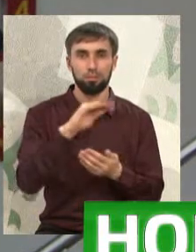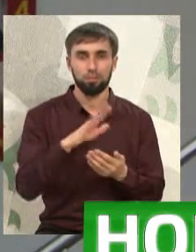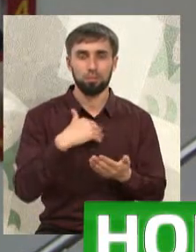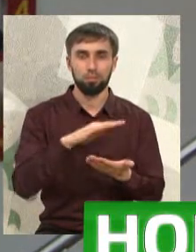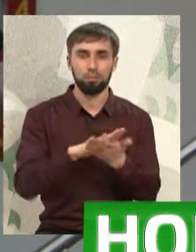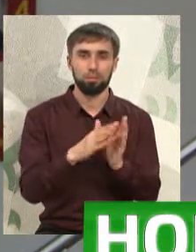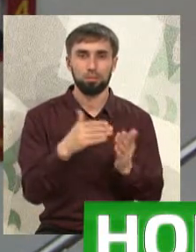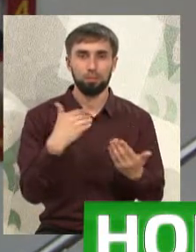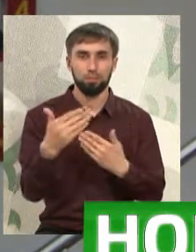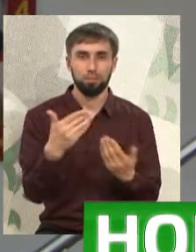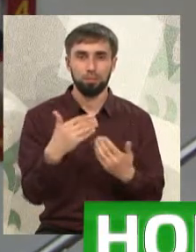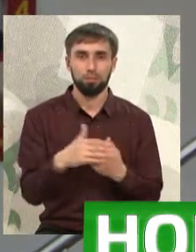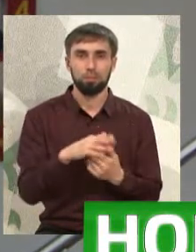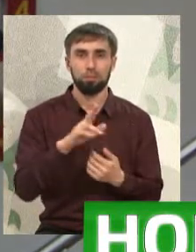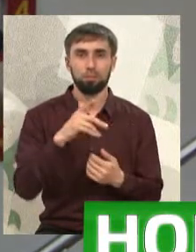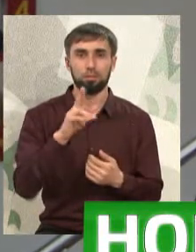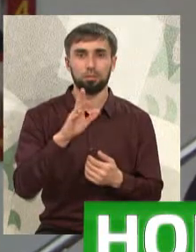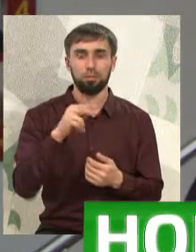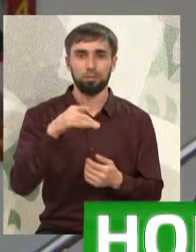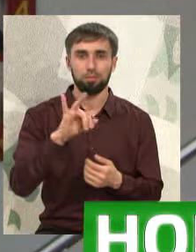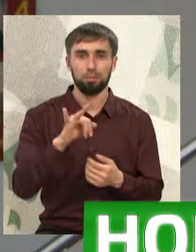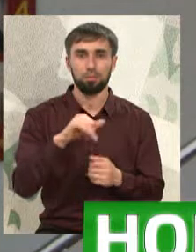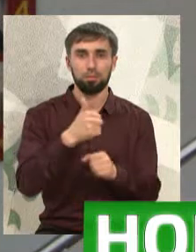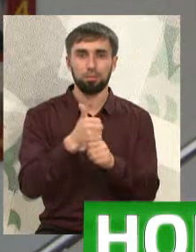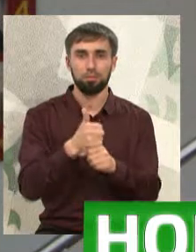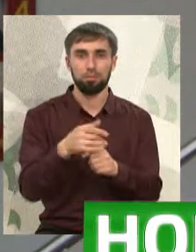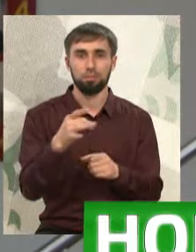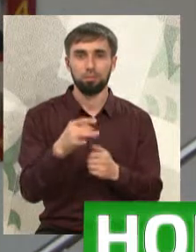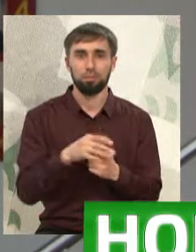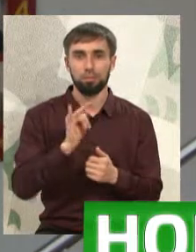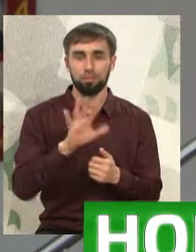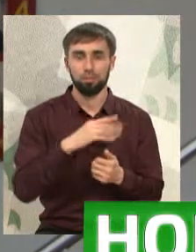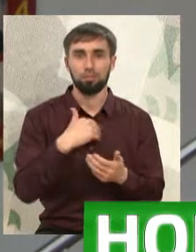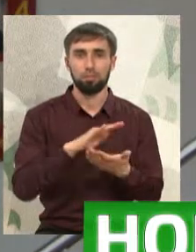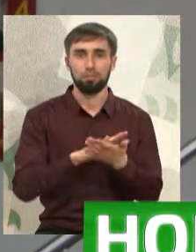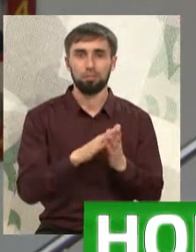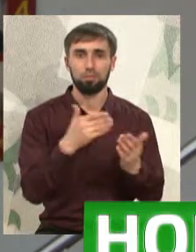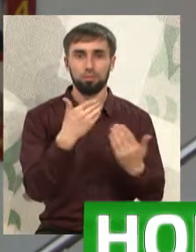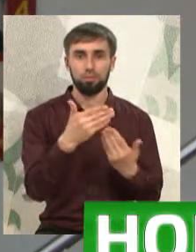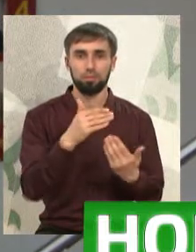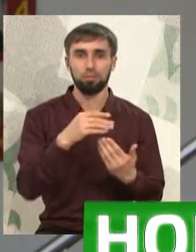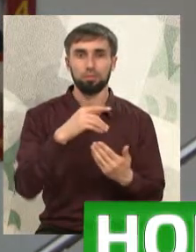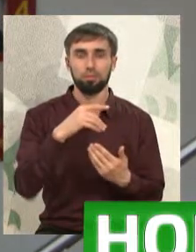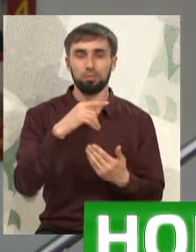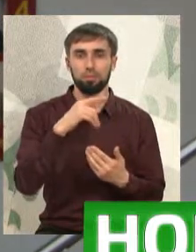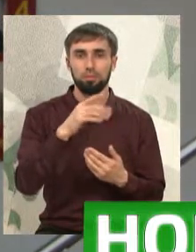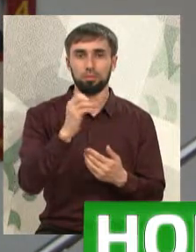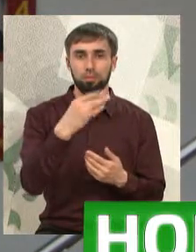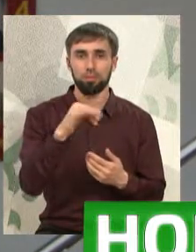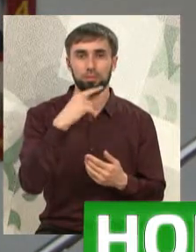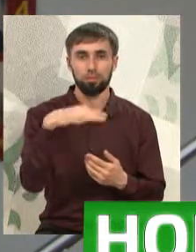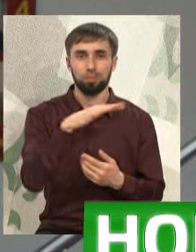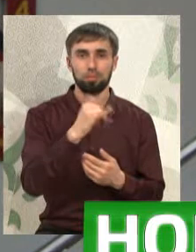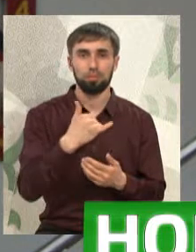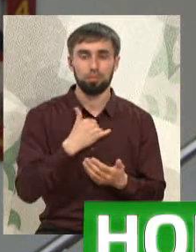штабом, созданным при главе республики, будем взаимодействовать с Единой Россией. Также у нас есть номер единой горячей линии и федеральный,